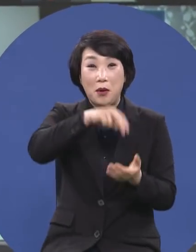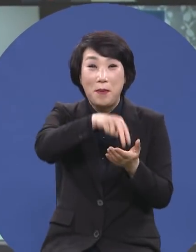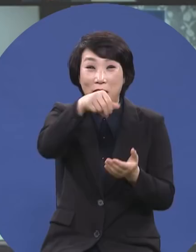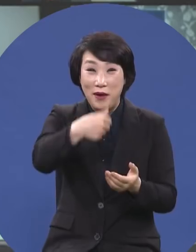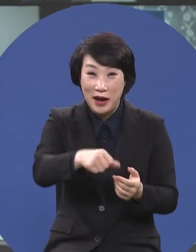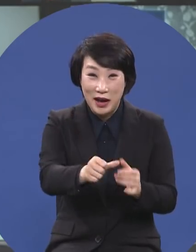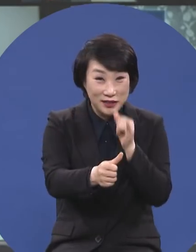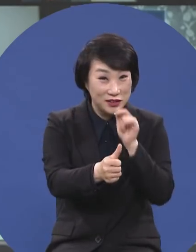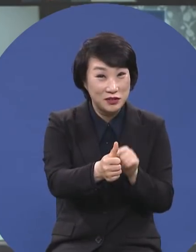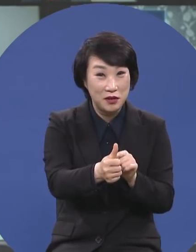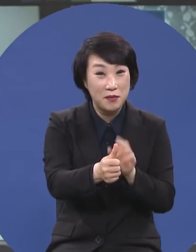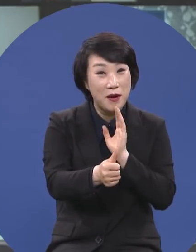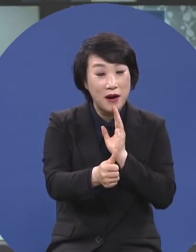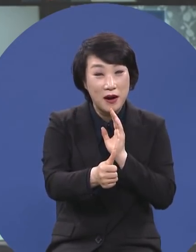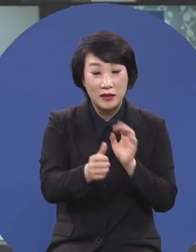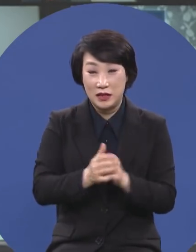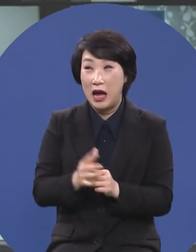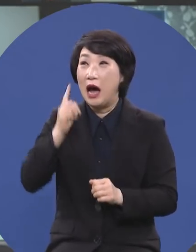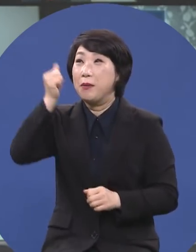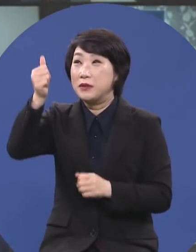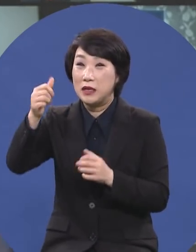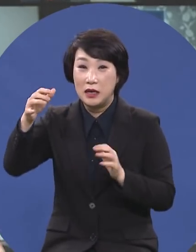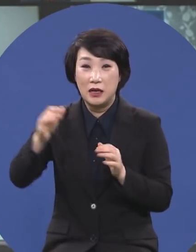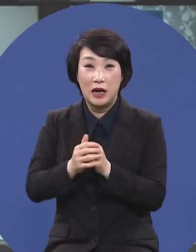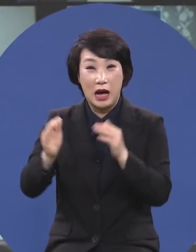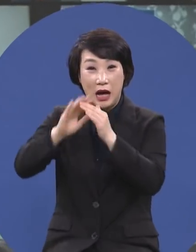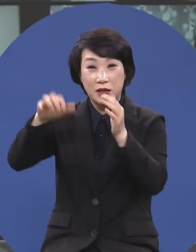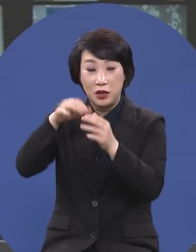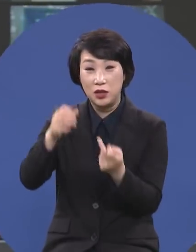아버지 집에서 형과 함께 자랐어요.